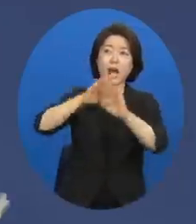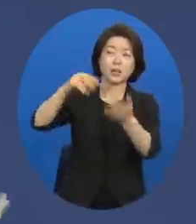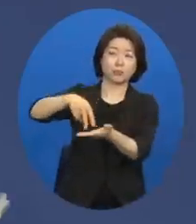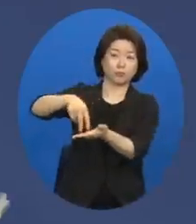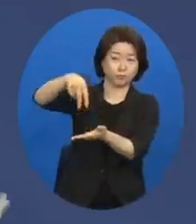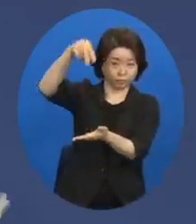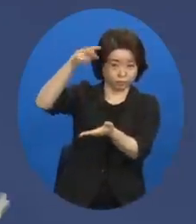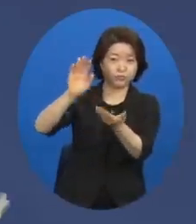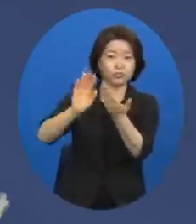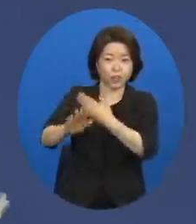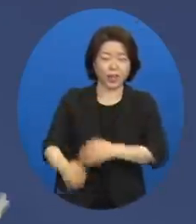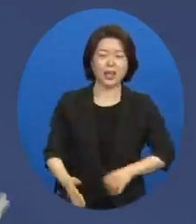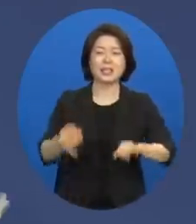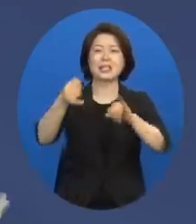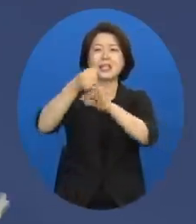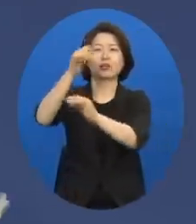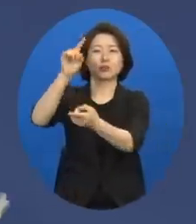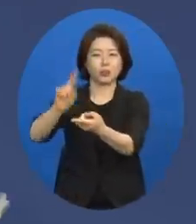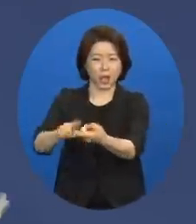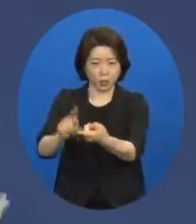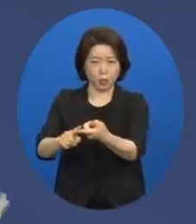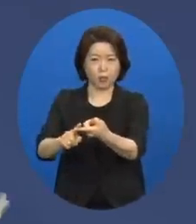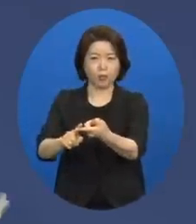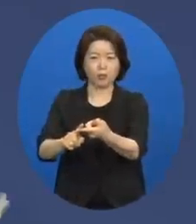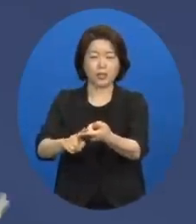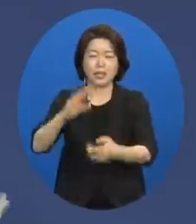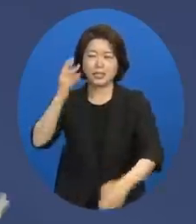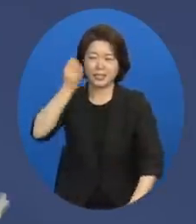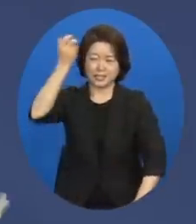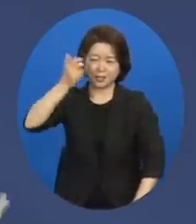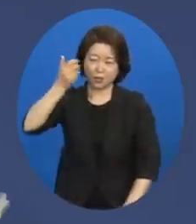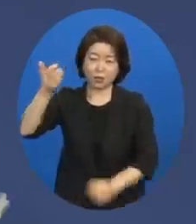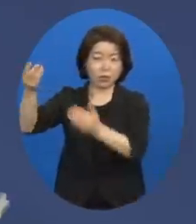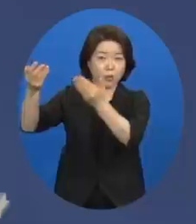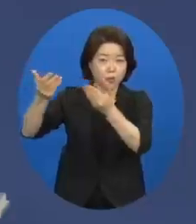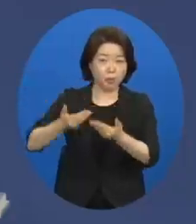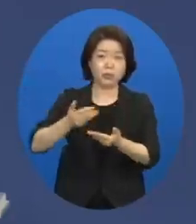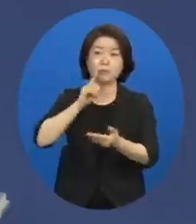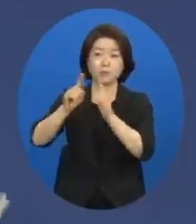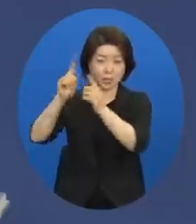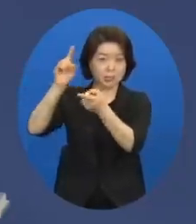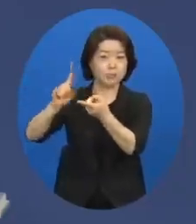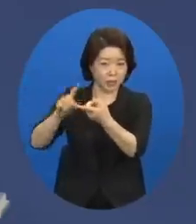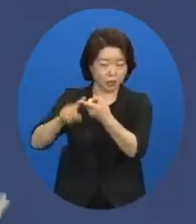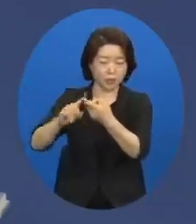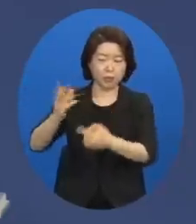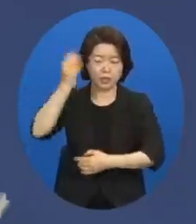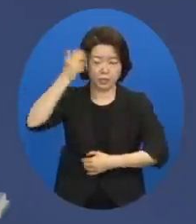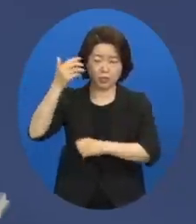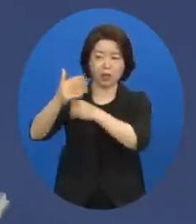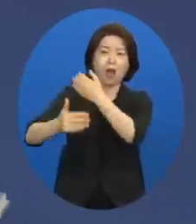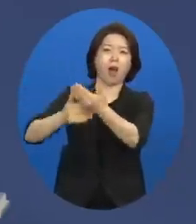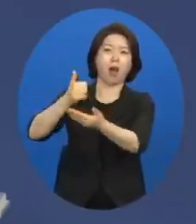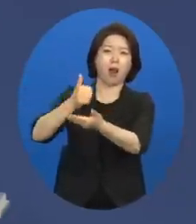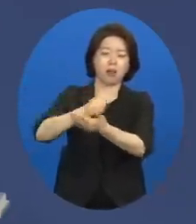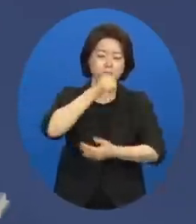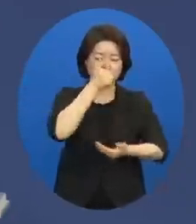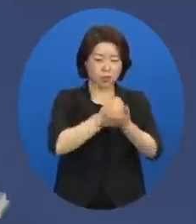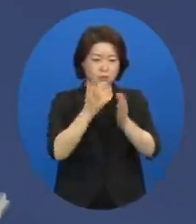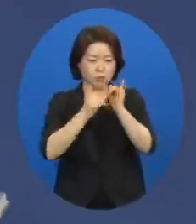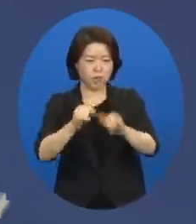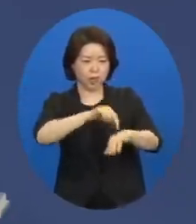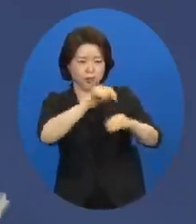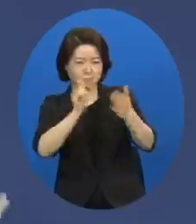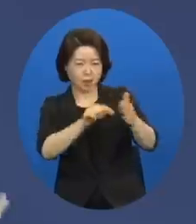후에 약속하신 대로 성령을 보내주시겠다고 하신 대로 성령 하나님이 죄인들의